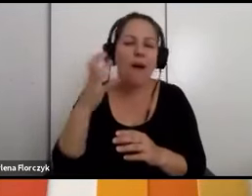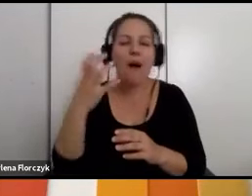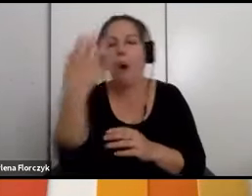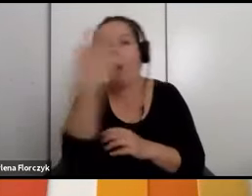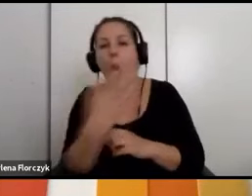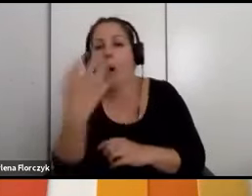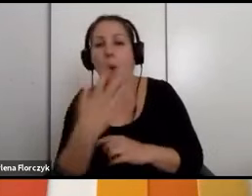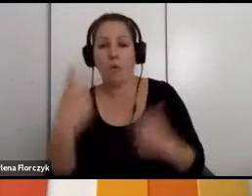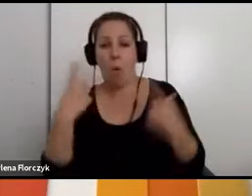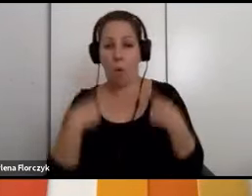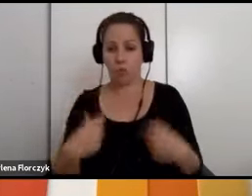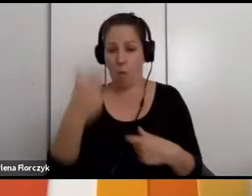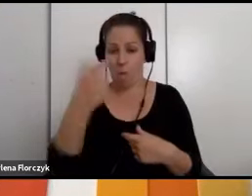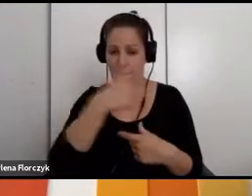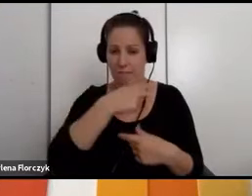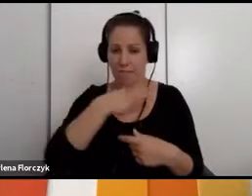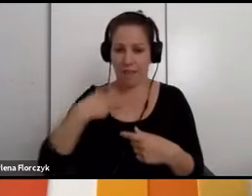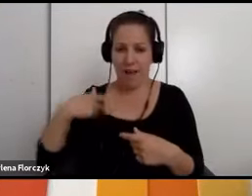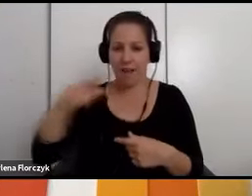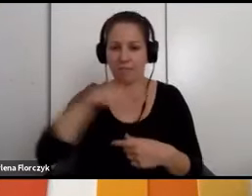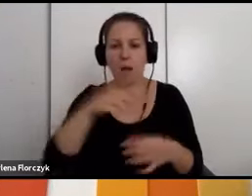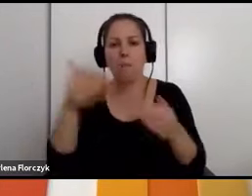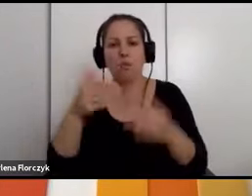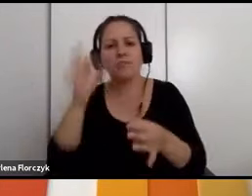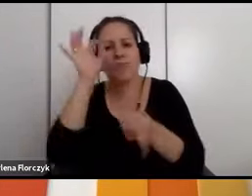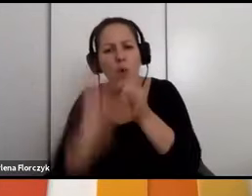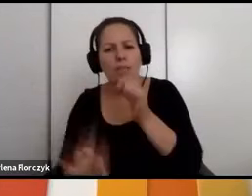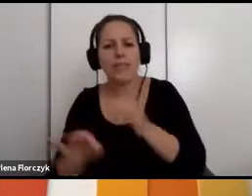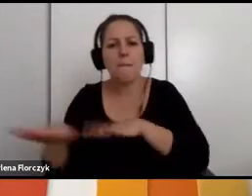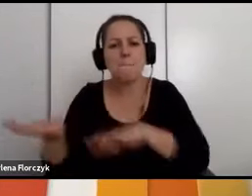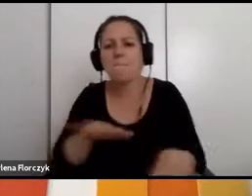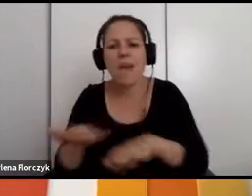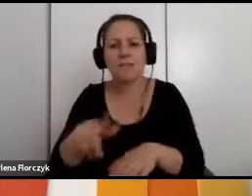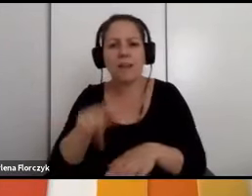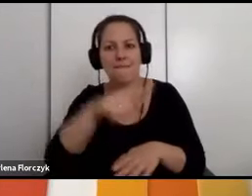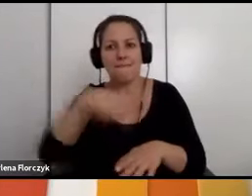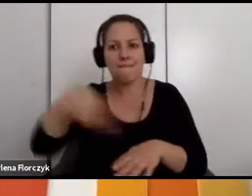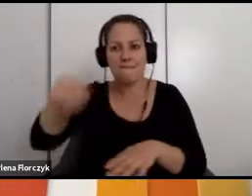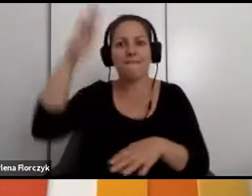nas, możecie wpisać konkretne nawet miejsca, w których Wy wiecie, że